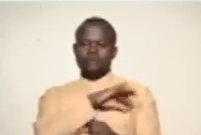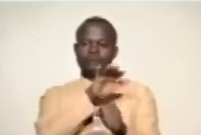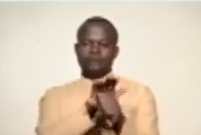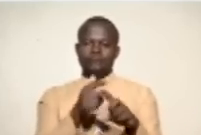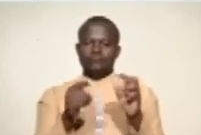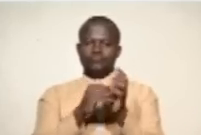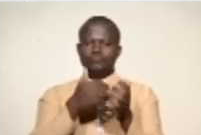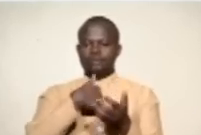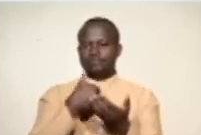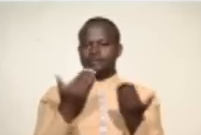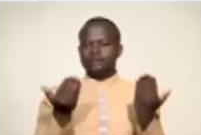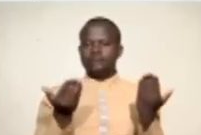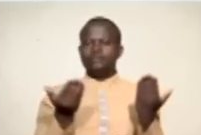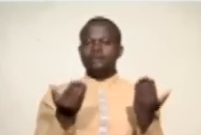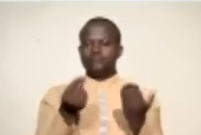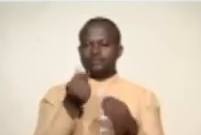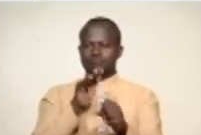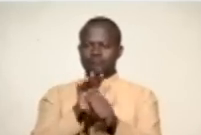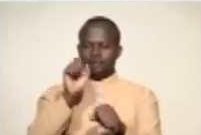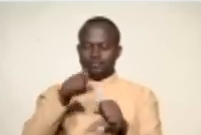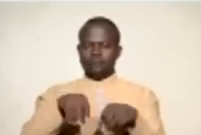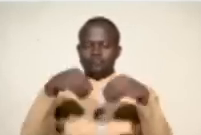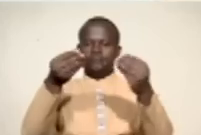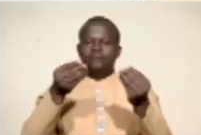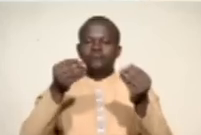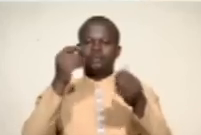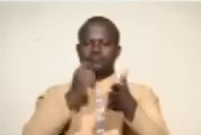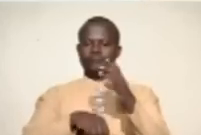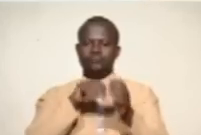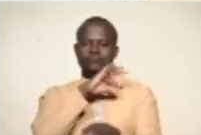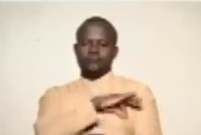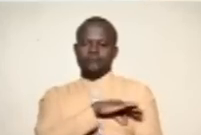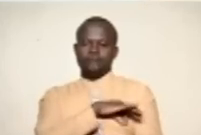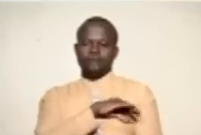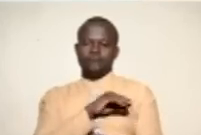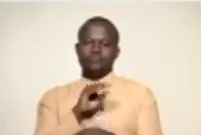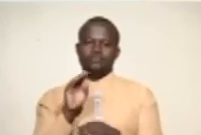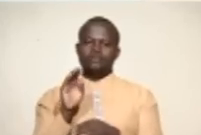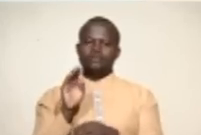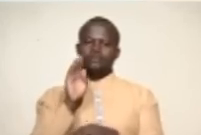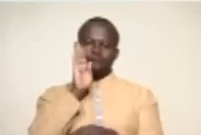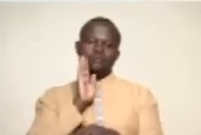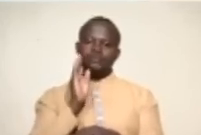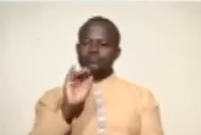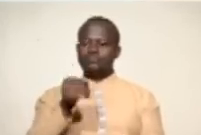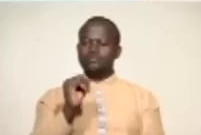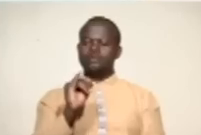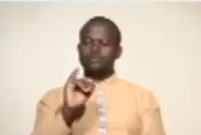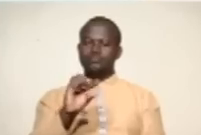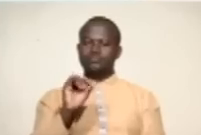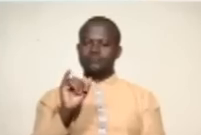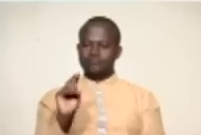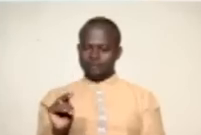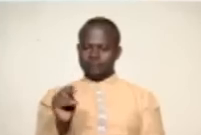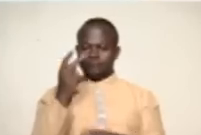afite na shifu d'affaires nini igomba gutanga umusoro ku nyungu Rwanda inzoga zihari ngo za jini ubona ko